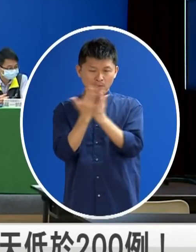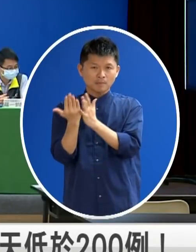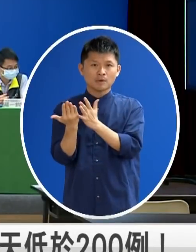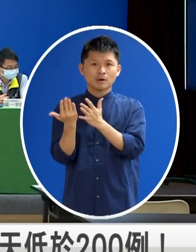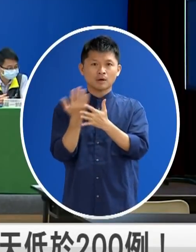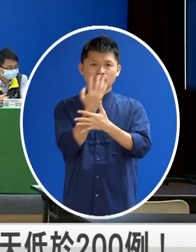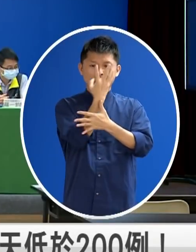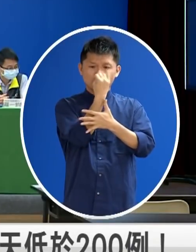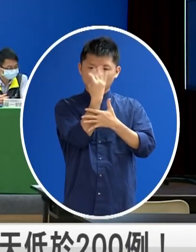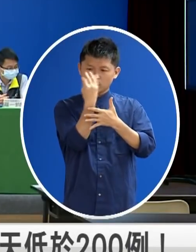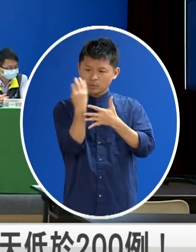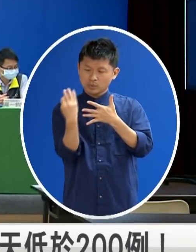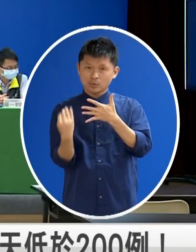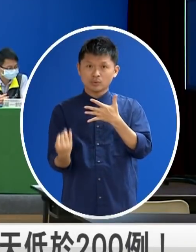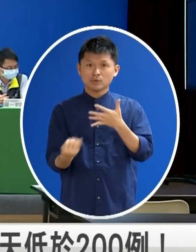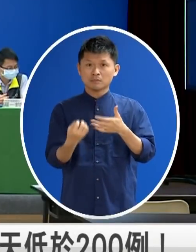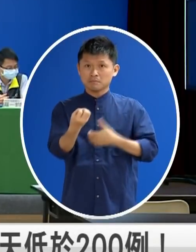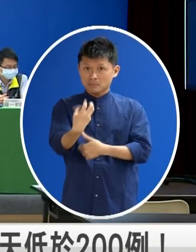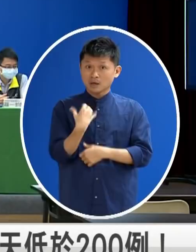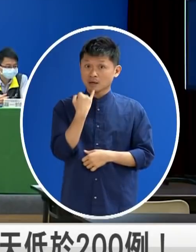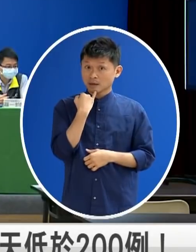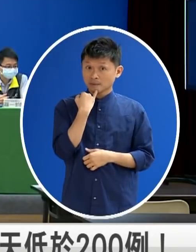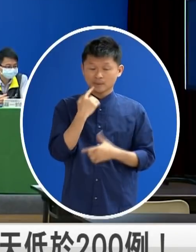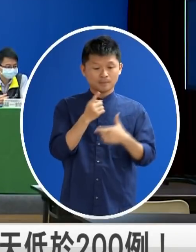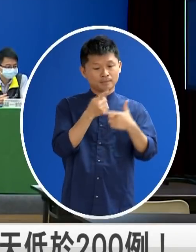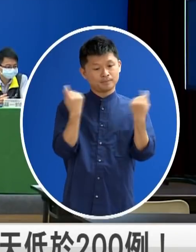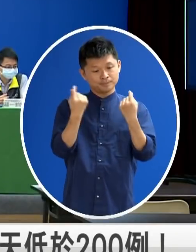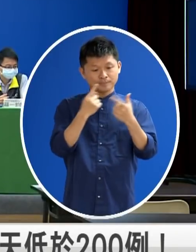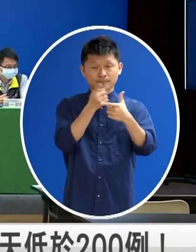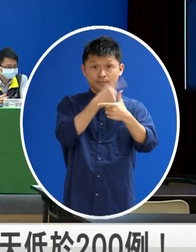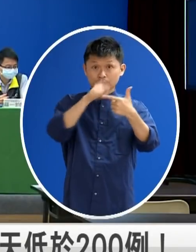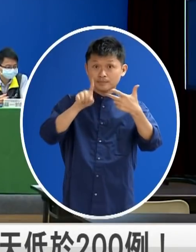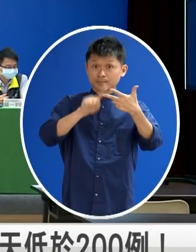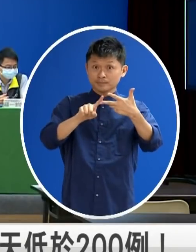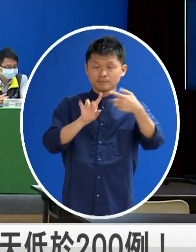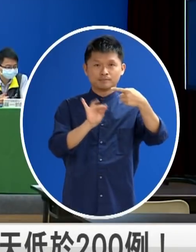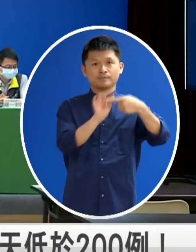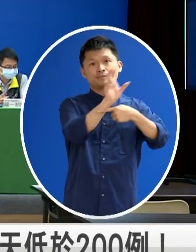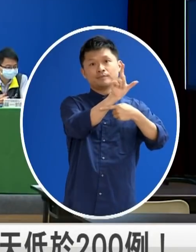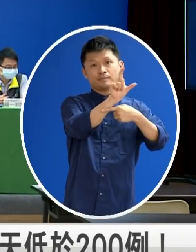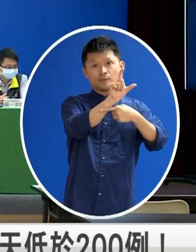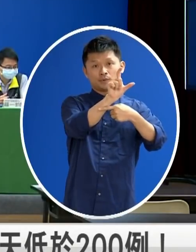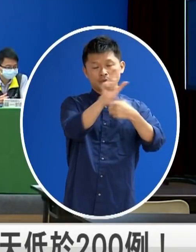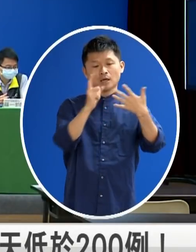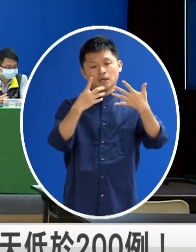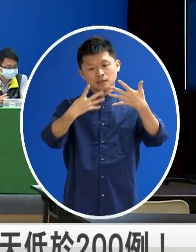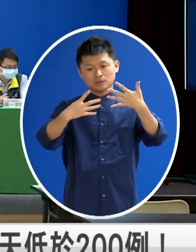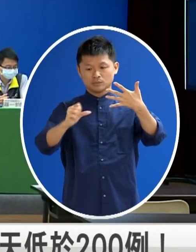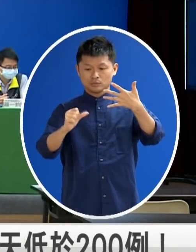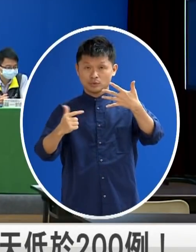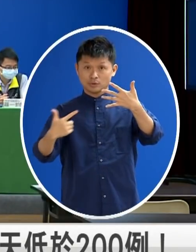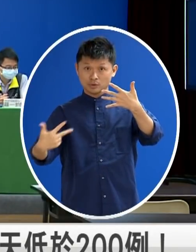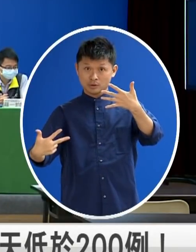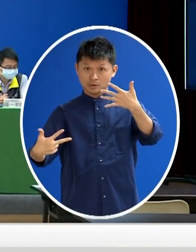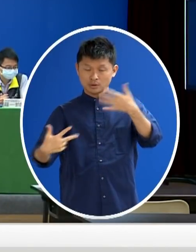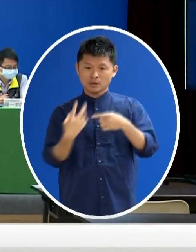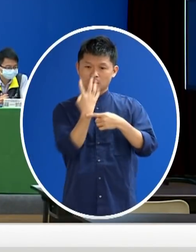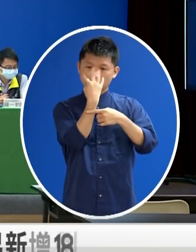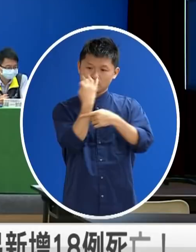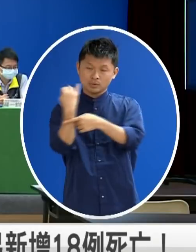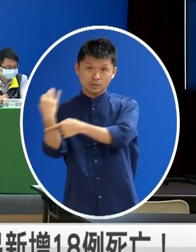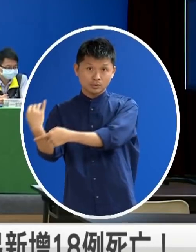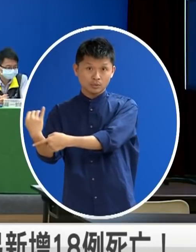详细的疫苗分配比例，比如1到3类是60%，那其他每个类别的分配比例各为多